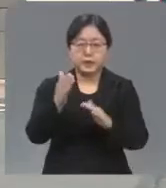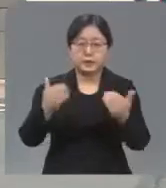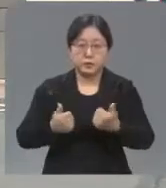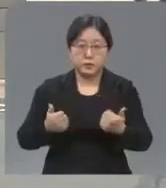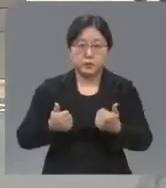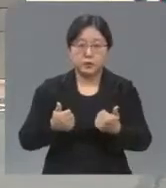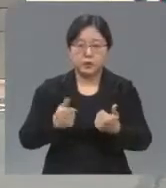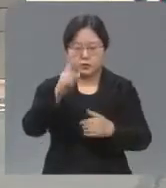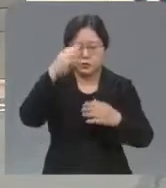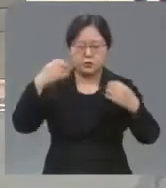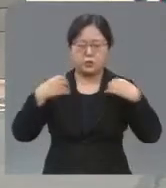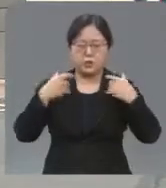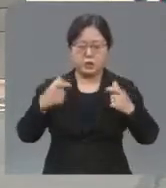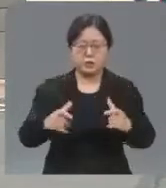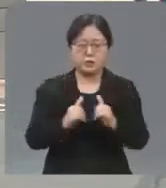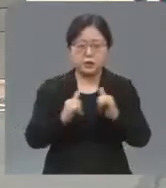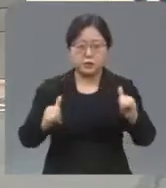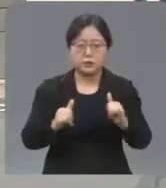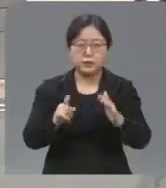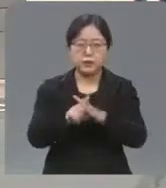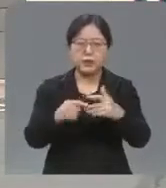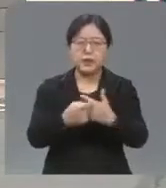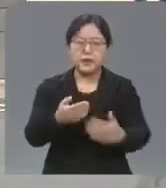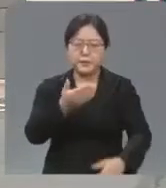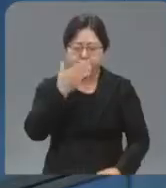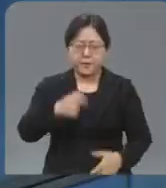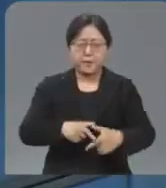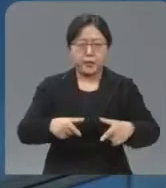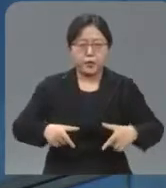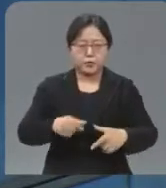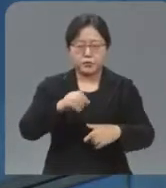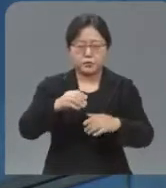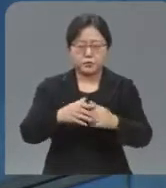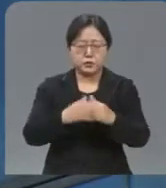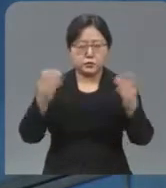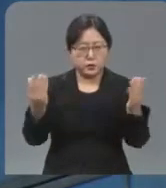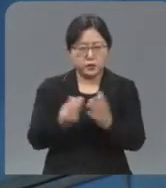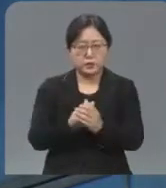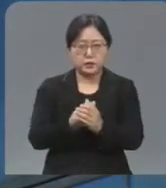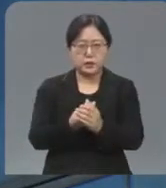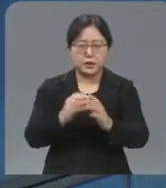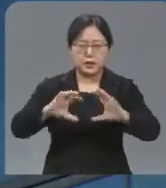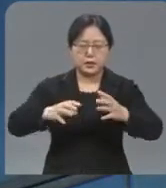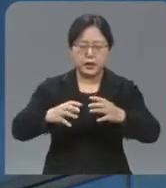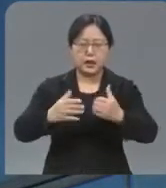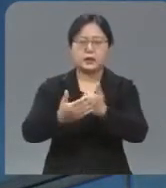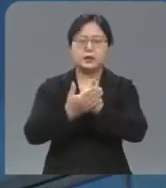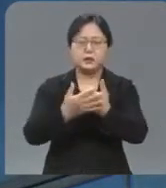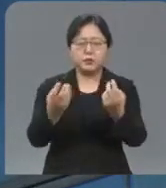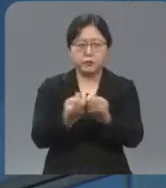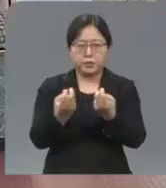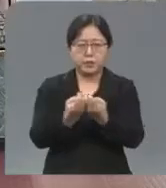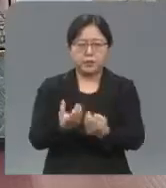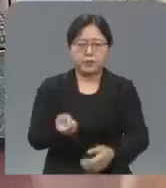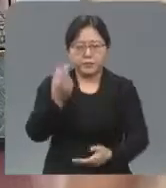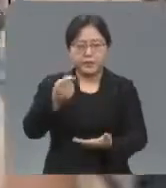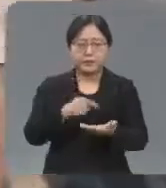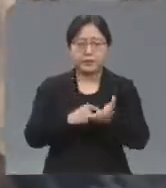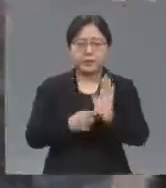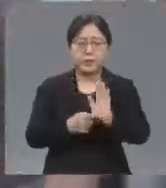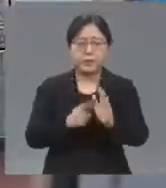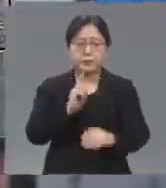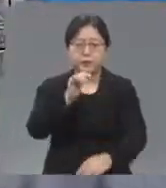또 정부가 지역 주민들이 납득할 수 있는 포괄적이고 종합적인 국가 차원의 특단의 지원 대책을 조속히 제시해야